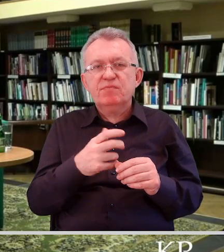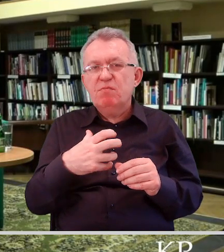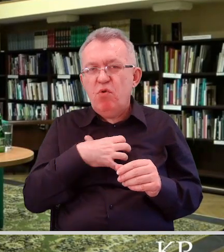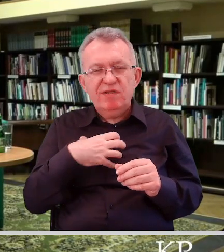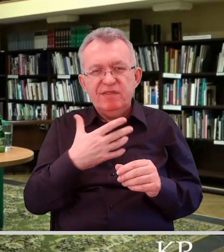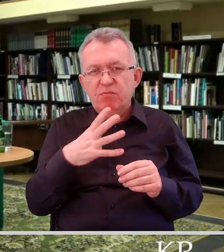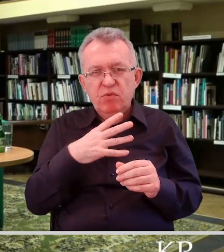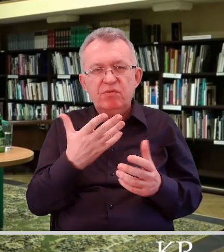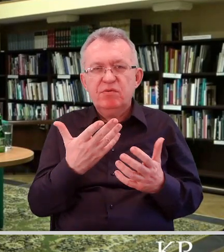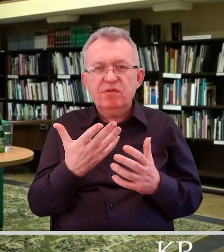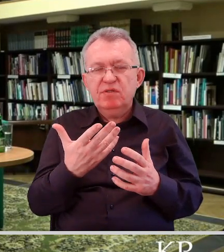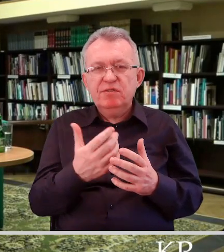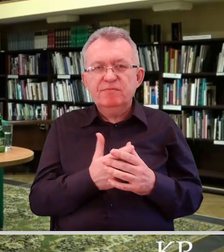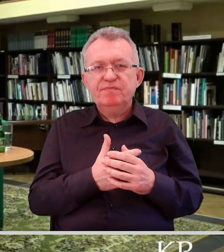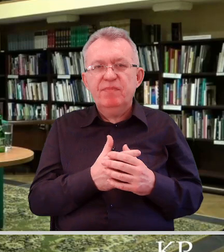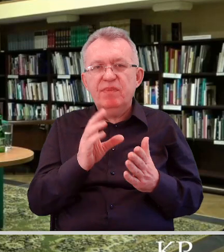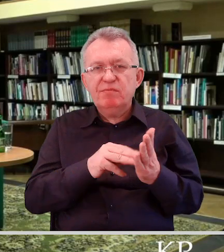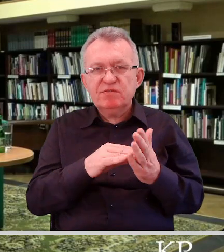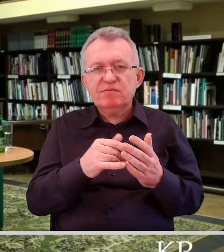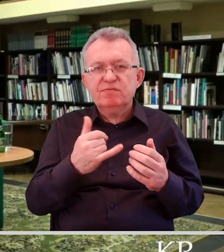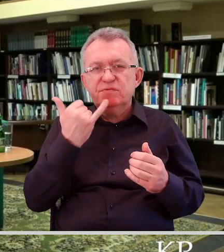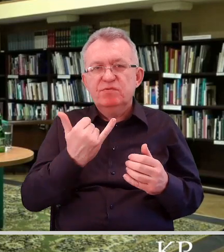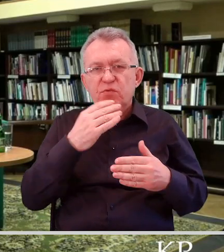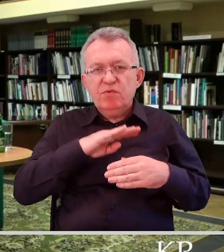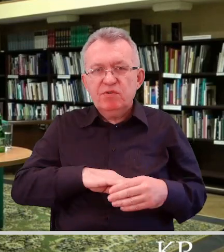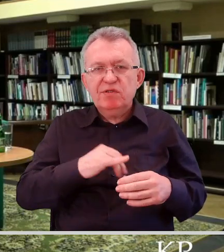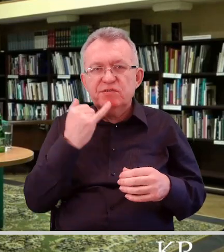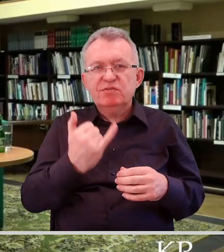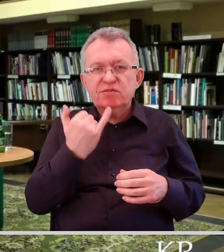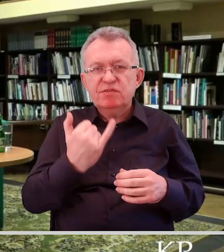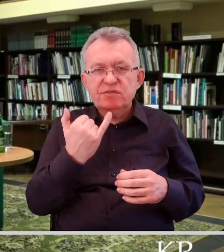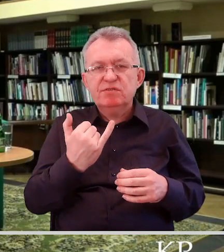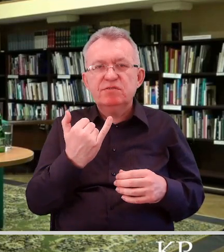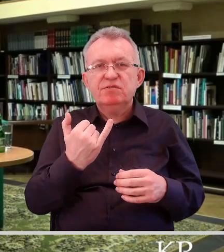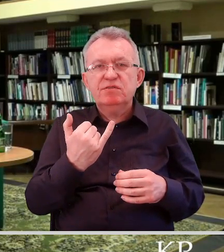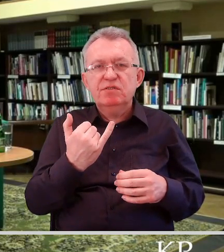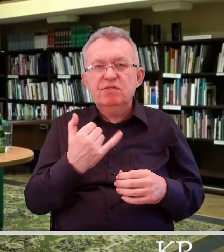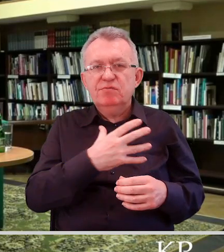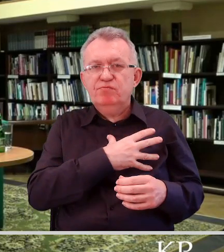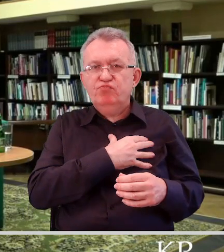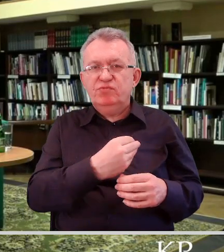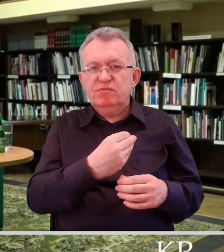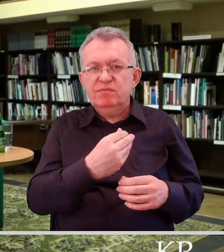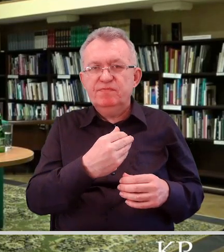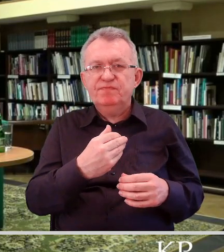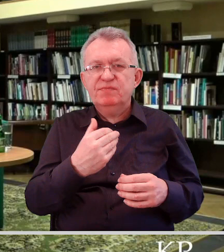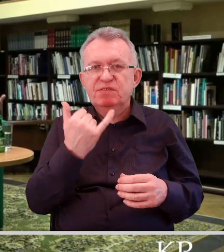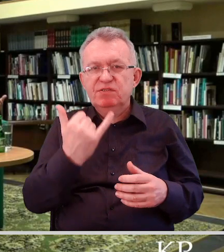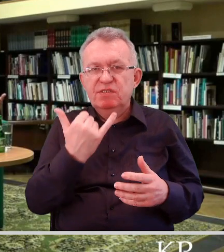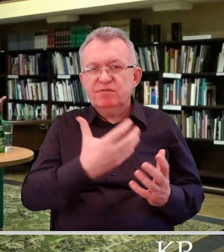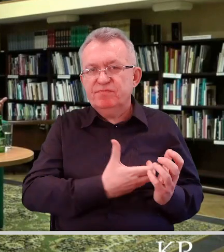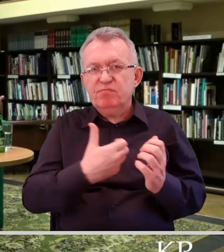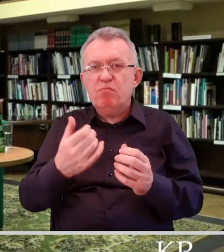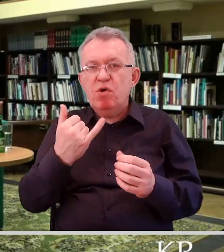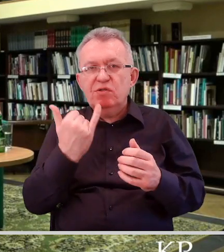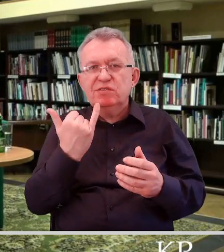bolesne. Nie wiem, może były, może nie były, ale na przykład kwestia macierzyństwa, tego odrywania dziecka od piersi, znaczy w ogóle zabierania dziecka zaraz